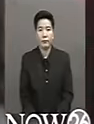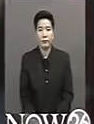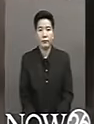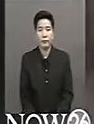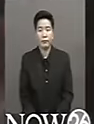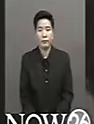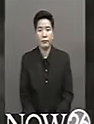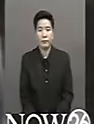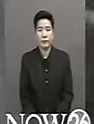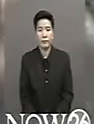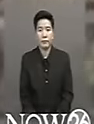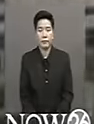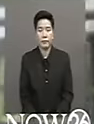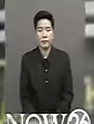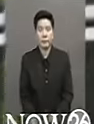ค่ะ